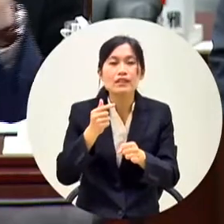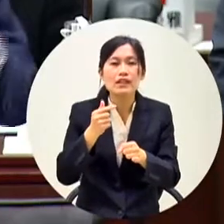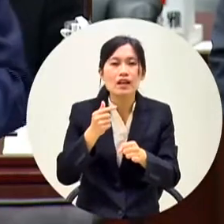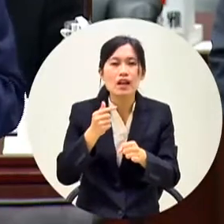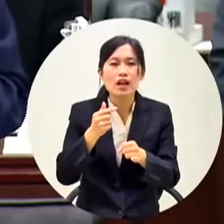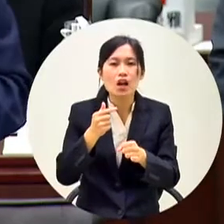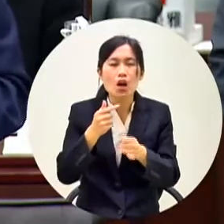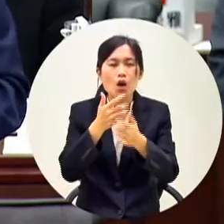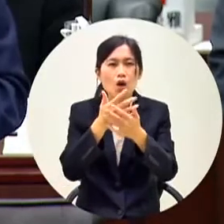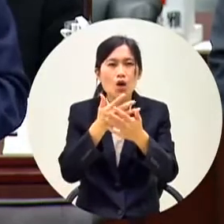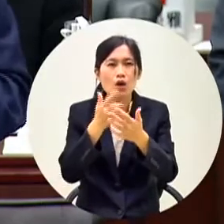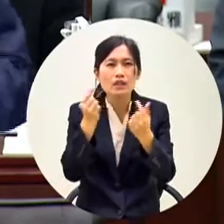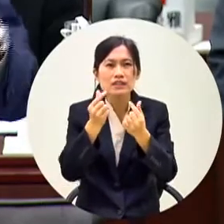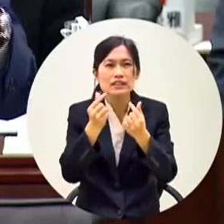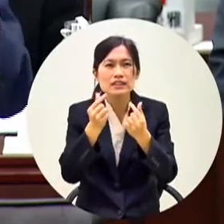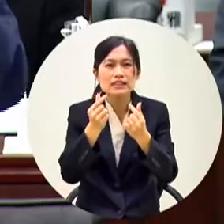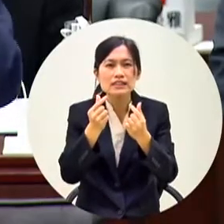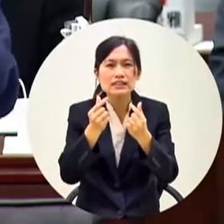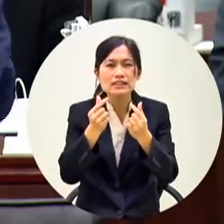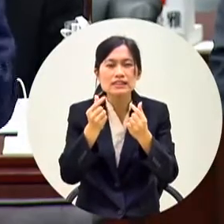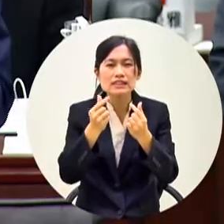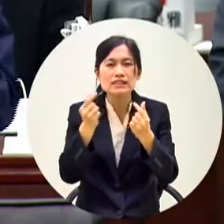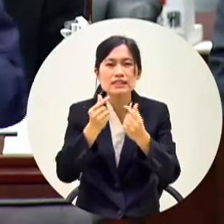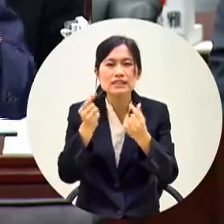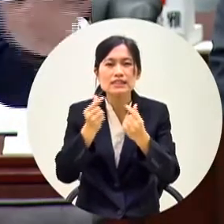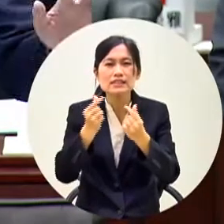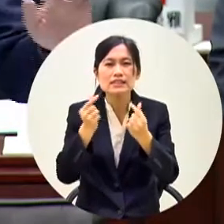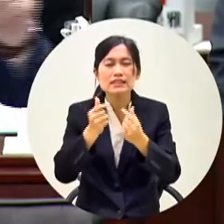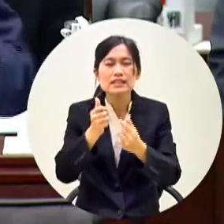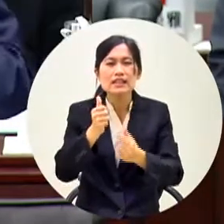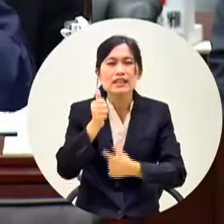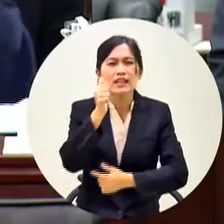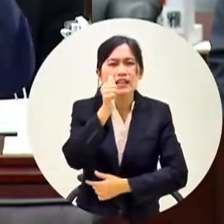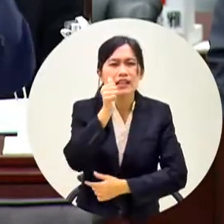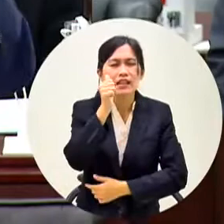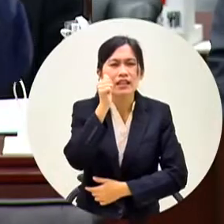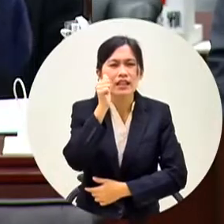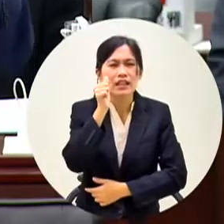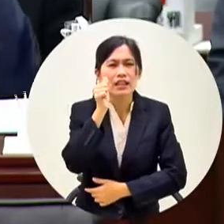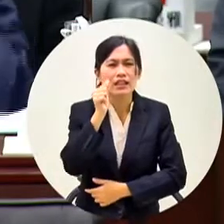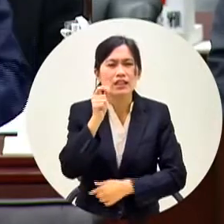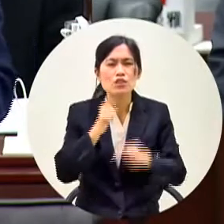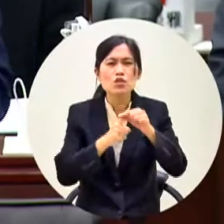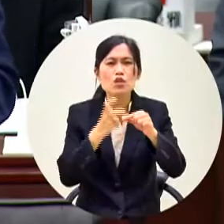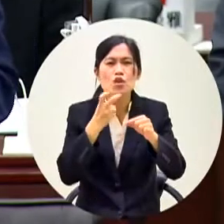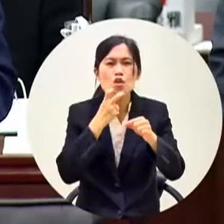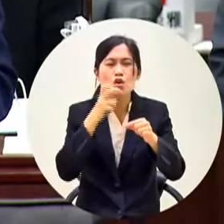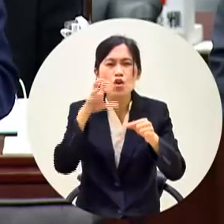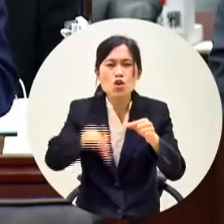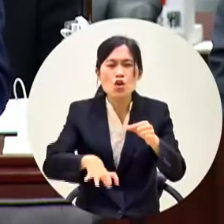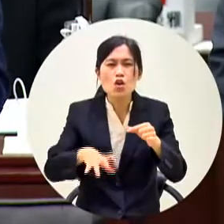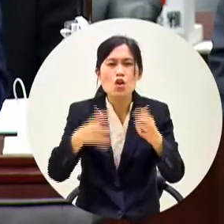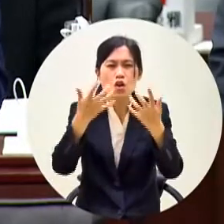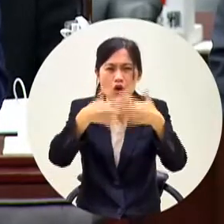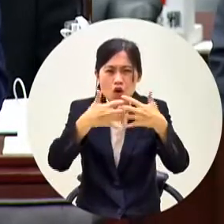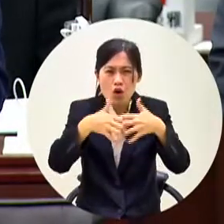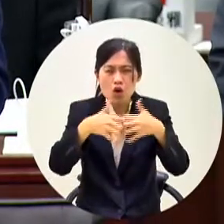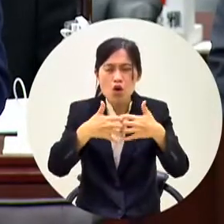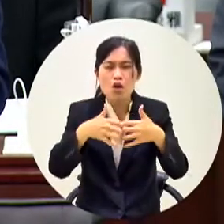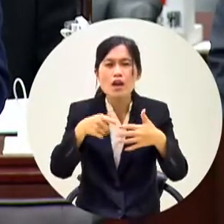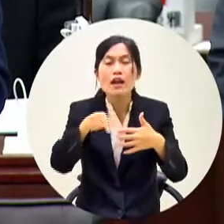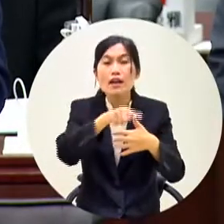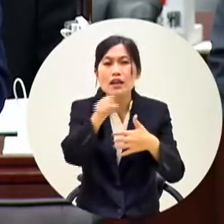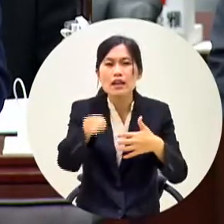这个像伺服器啊等等，这个核心我们很多的技术都产量都已经是世界第一， 所以加速